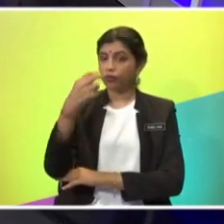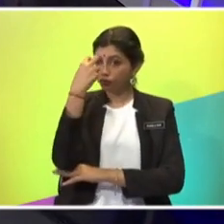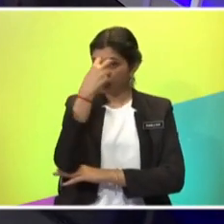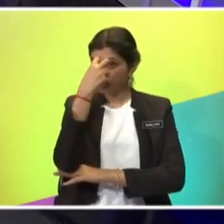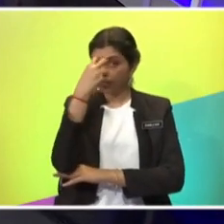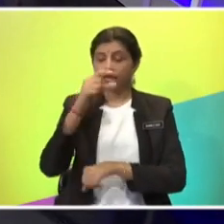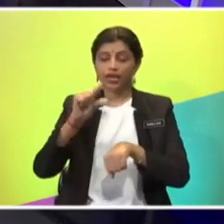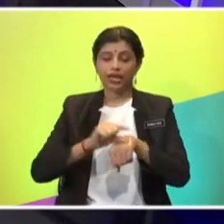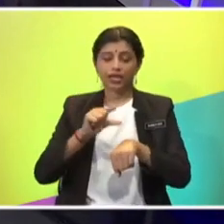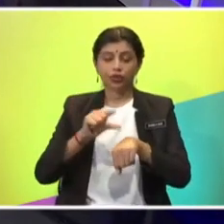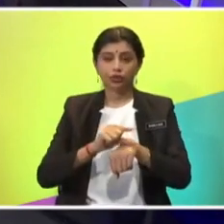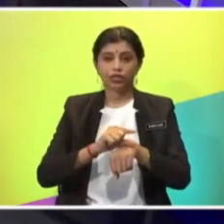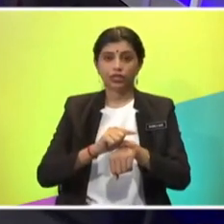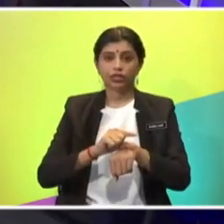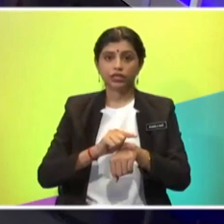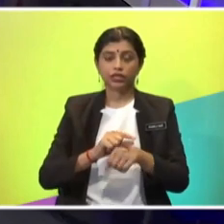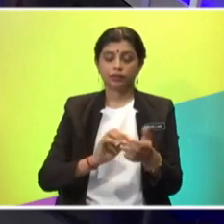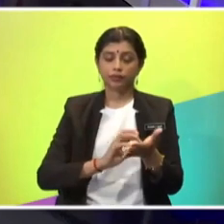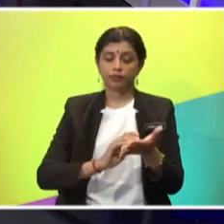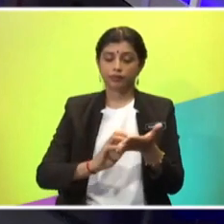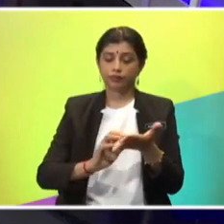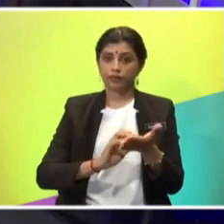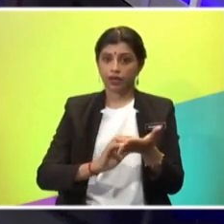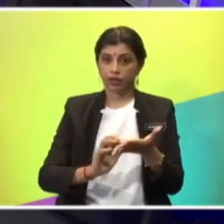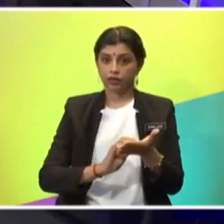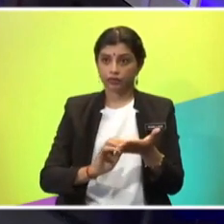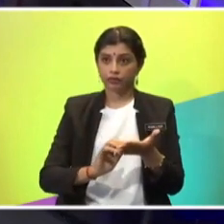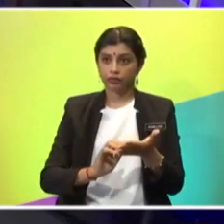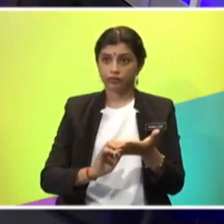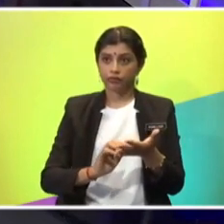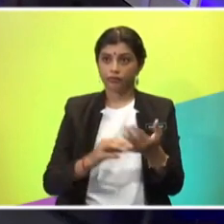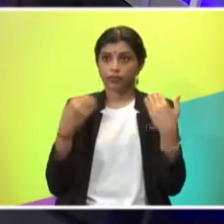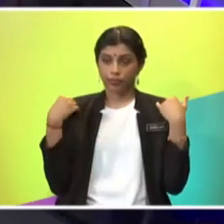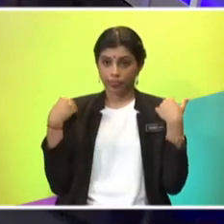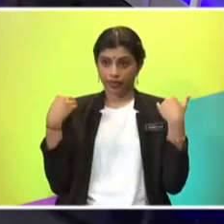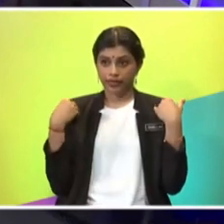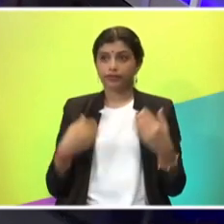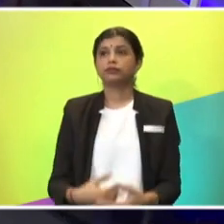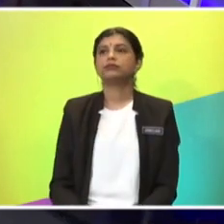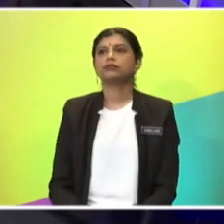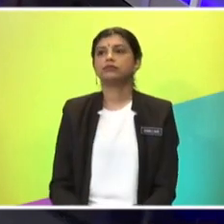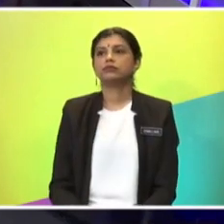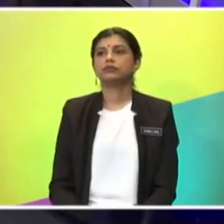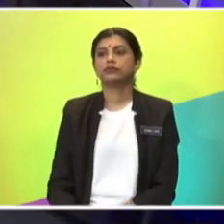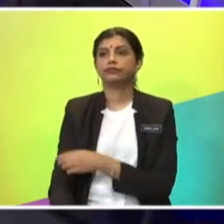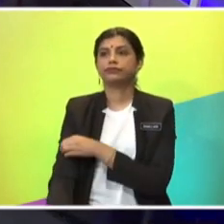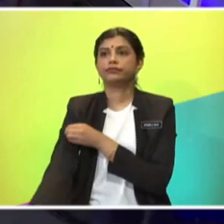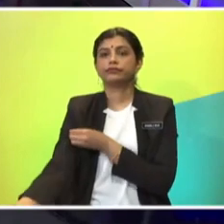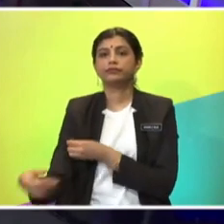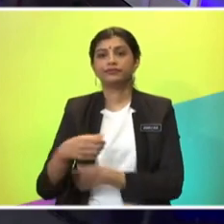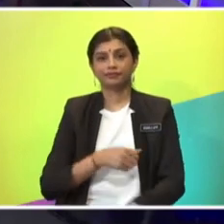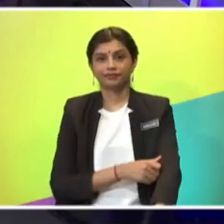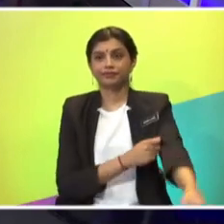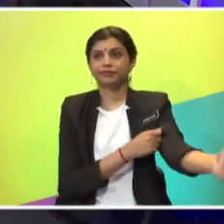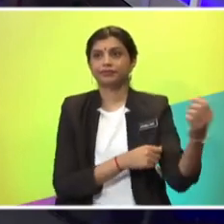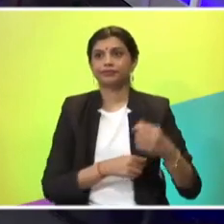kraf. Okey, Louis dah bersedia dengan mesin braille dan kertas kraf? Dah. Okey, Louis.